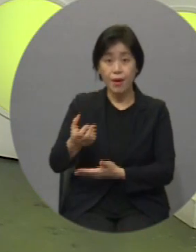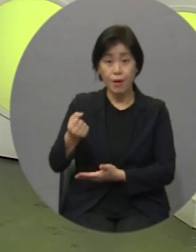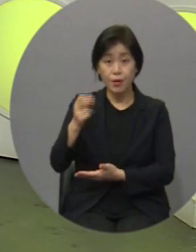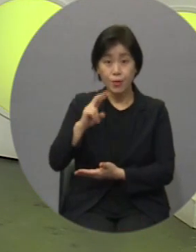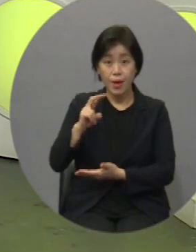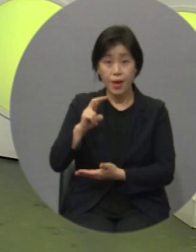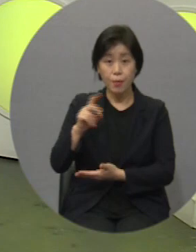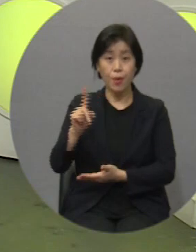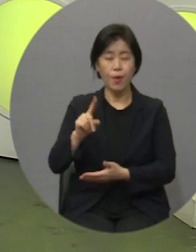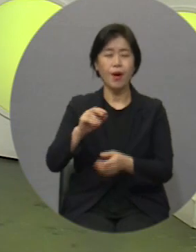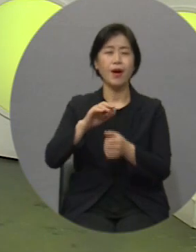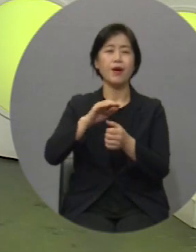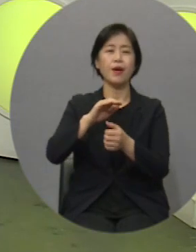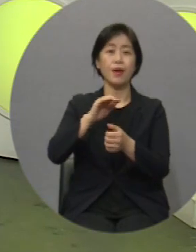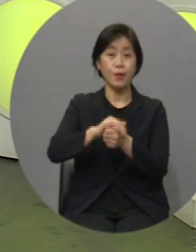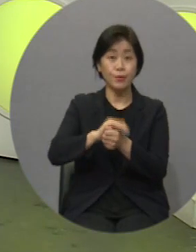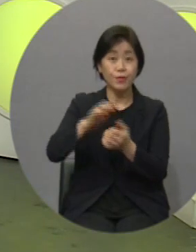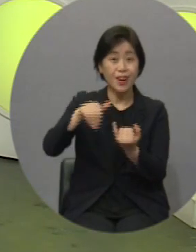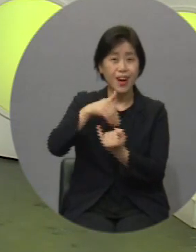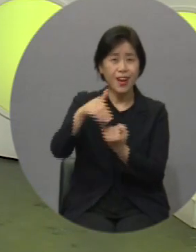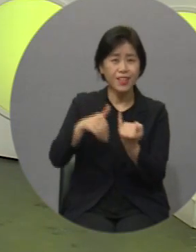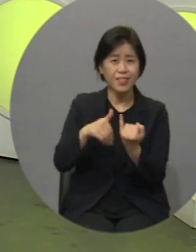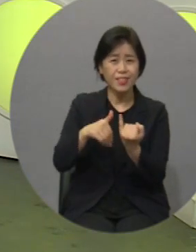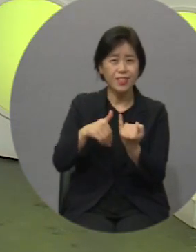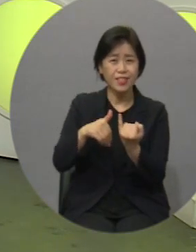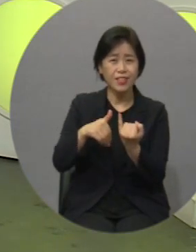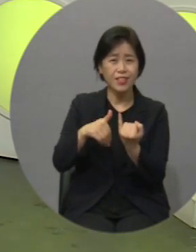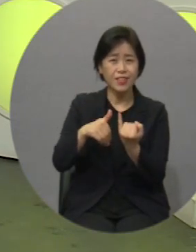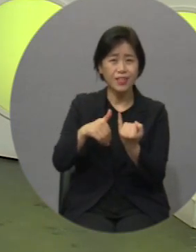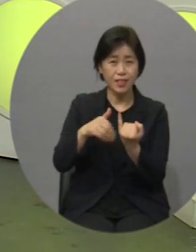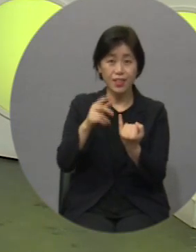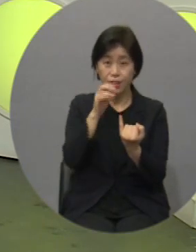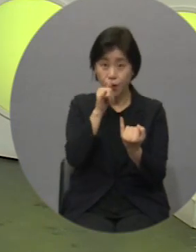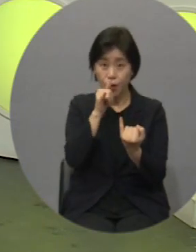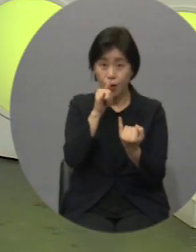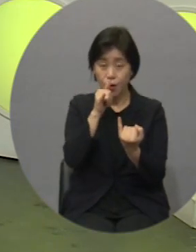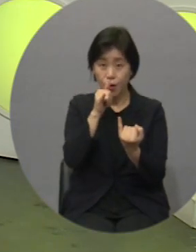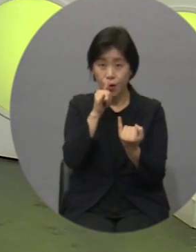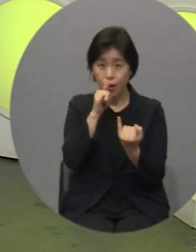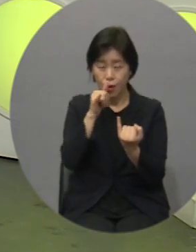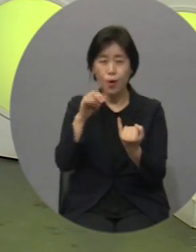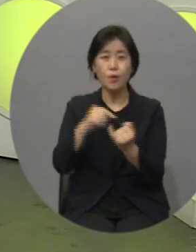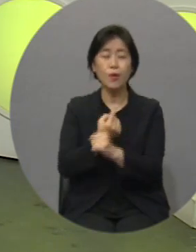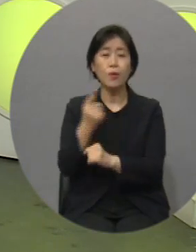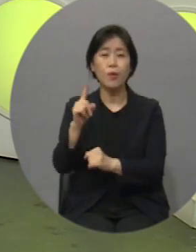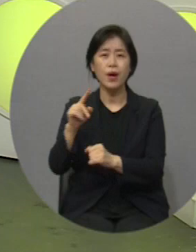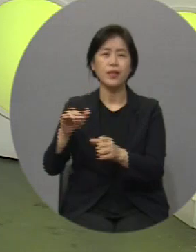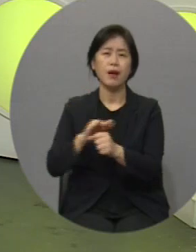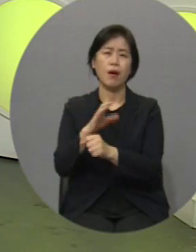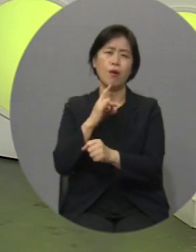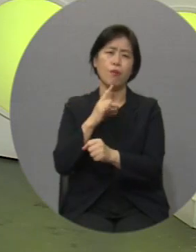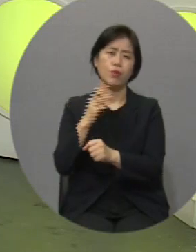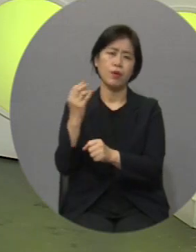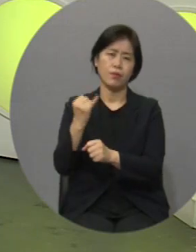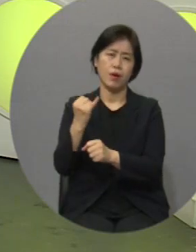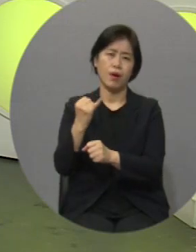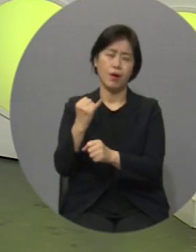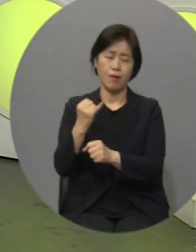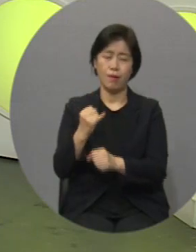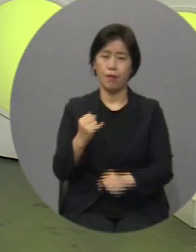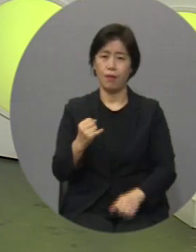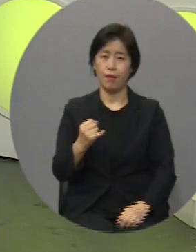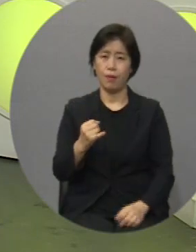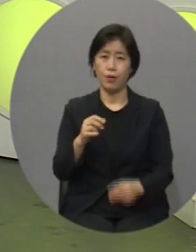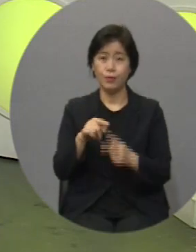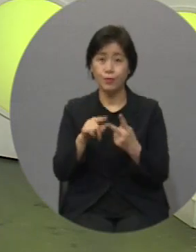네. 경주 아가씨. 경주 아가씨. 그다음에 네. 또 뭐 하나 또 신곡 나온 것도 있죠. 사랑뿐인 여자. 아, 그렇죠. 네. 그 노래도 굉장히 좋더라고요. 아, 그렇죠.